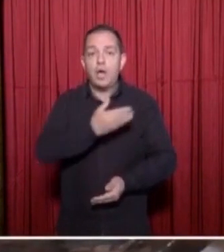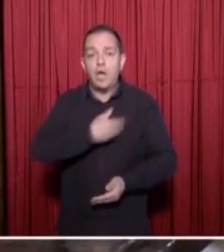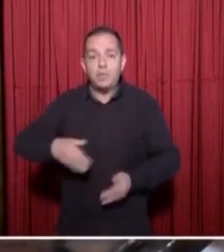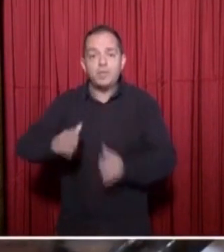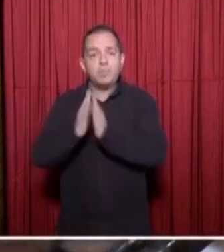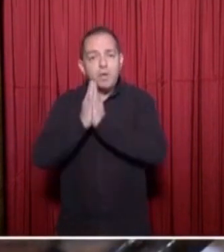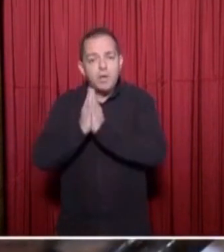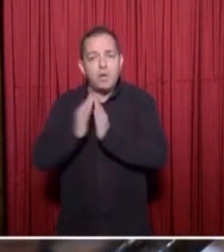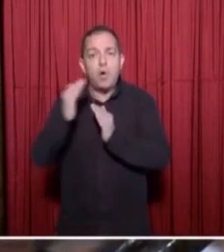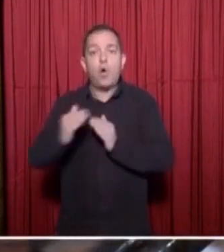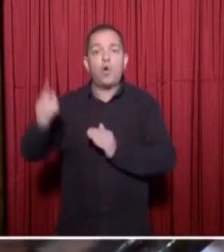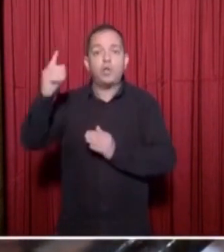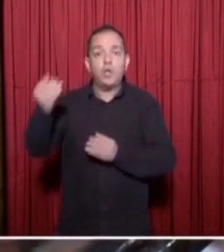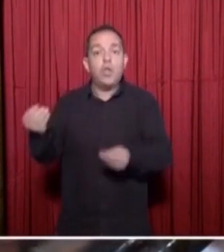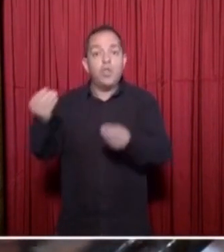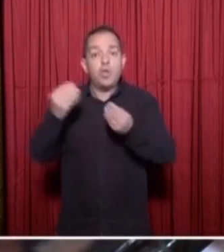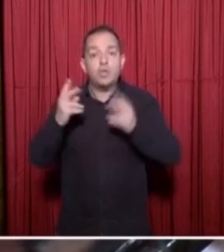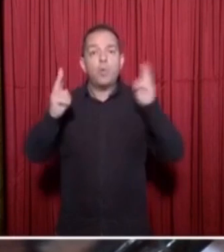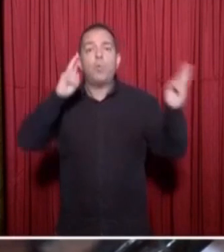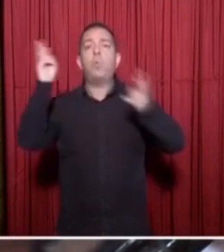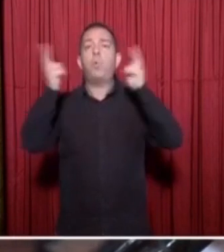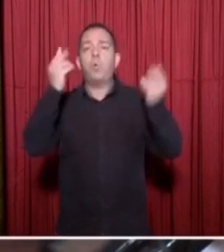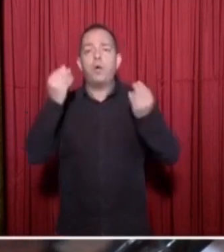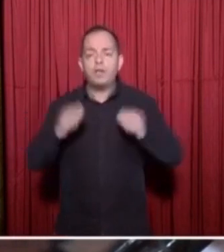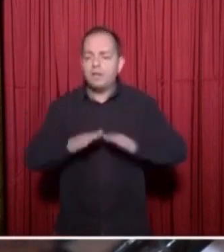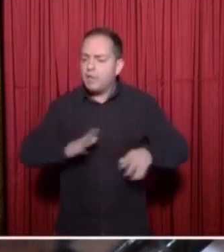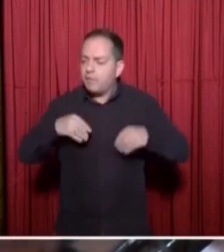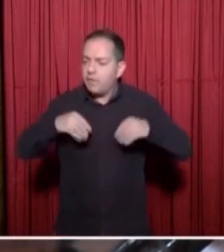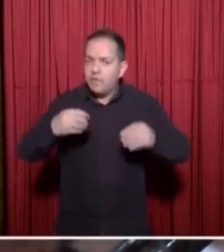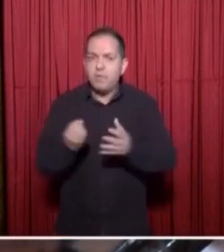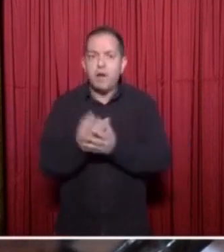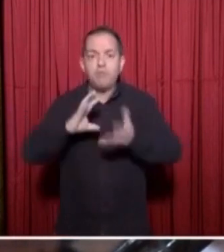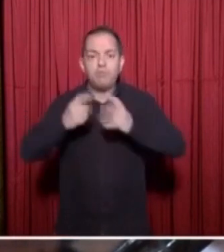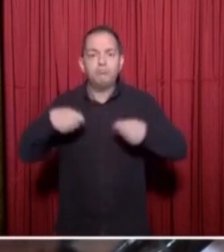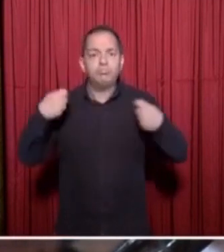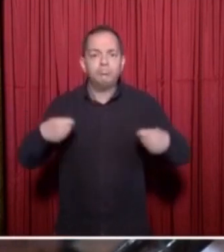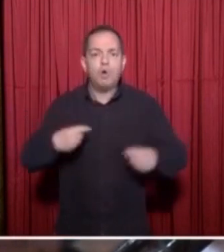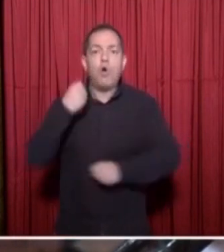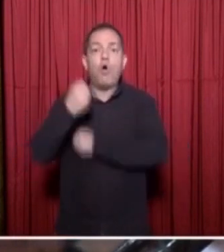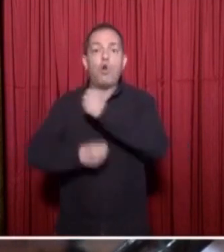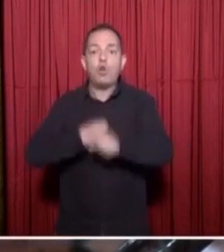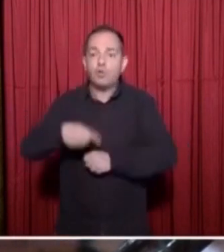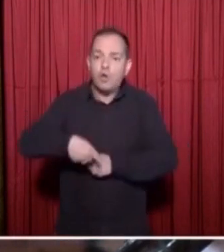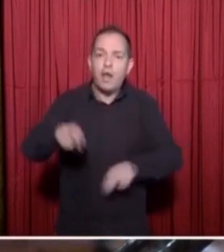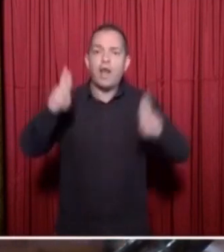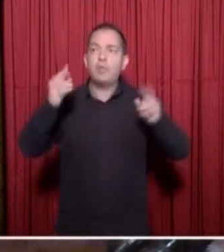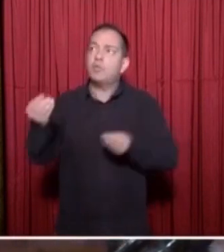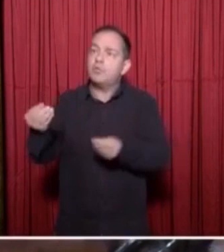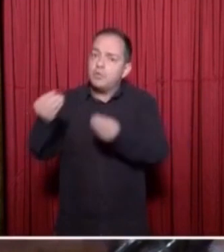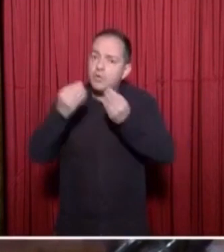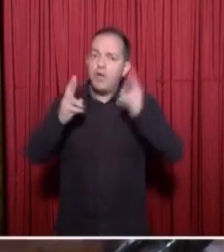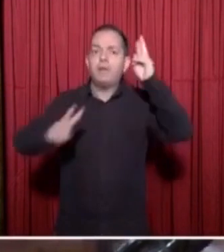ελέησον. Υπέρ ευκρασίας αέρων, εφορίας των καρπών της γης και καιρών ειρηνικών του